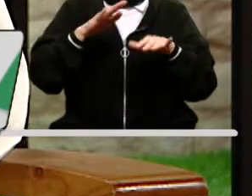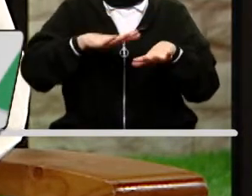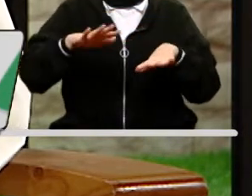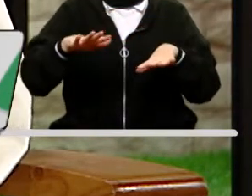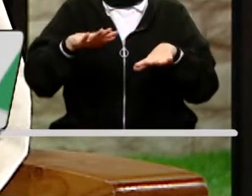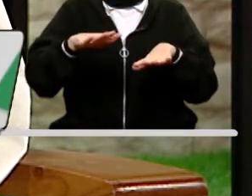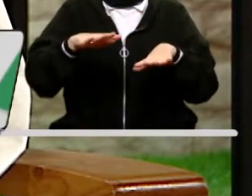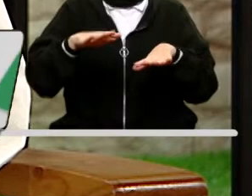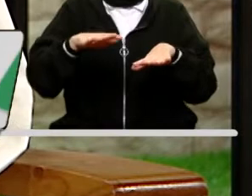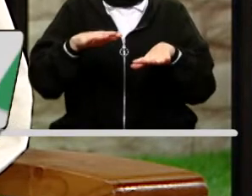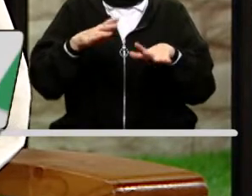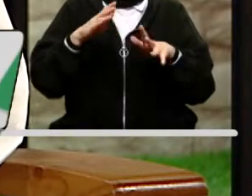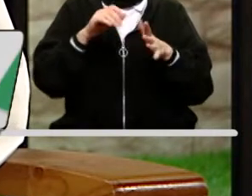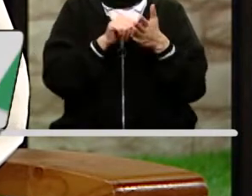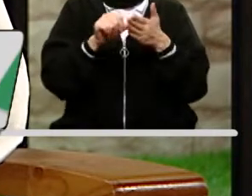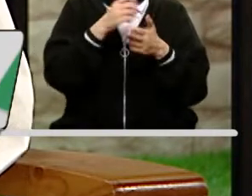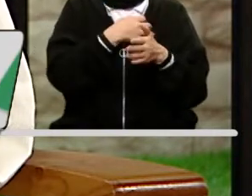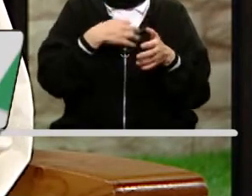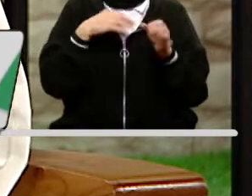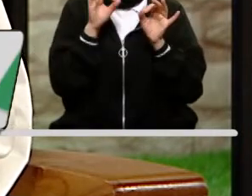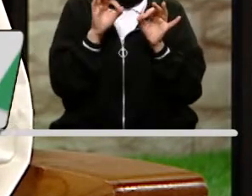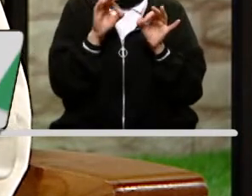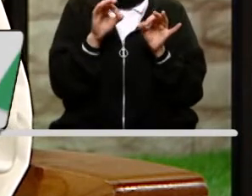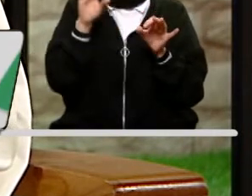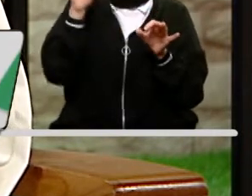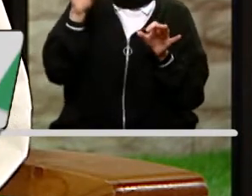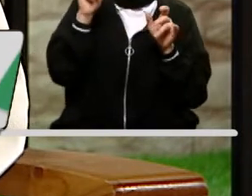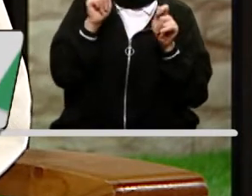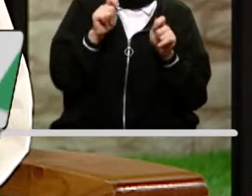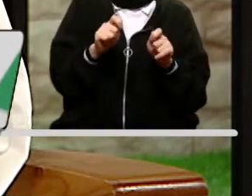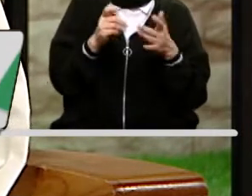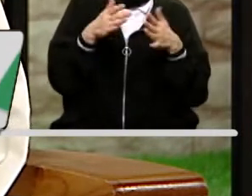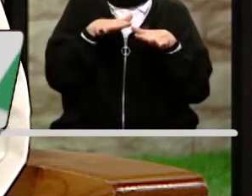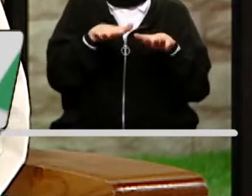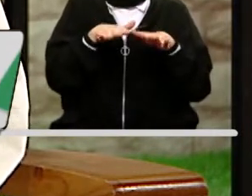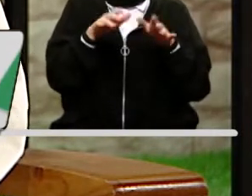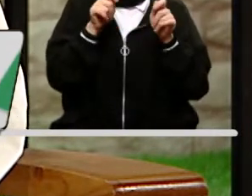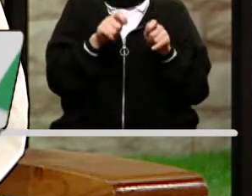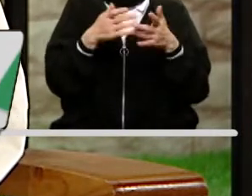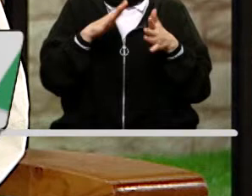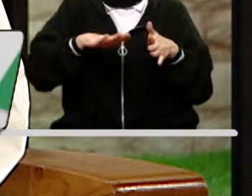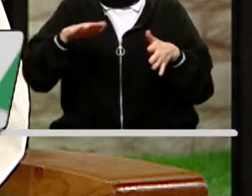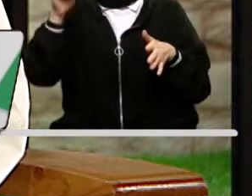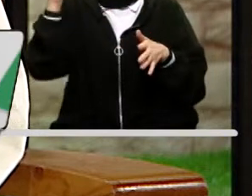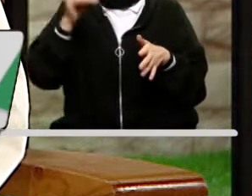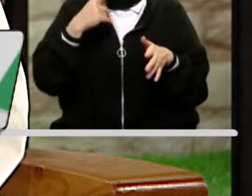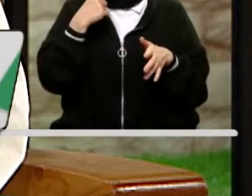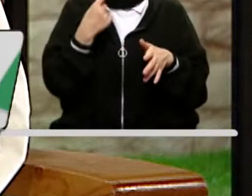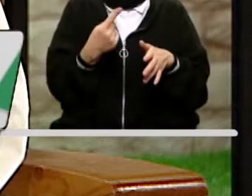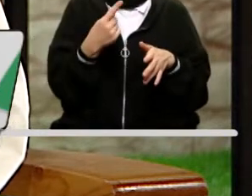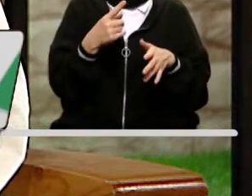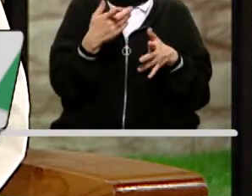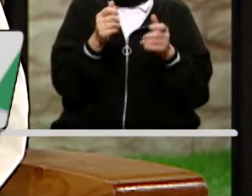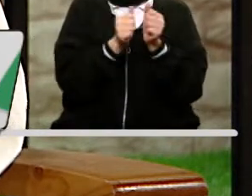evinde mutlaka kek yapıyor, hamur açıyor. Çocuklarını o arada çağırsa bir şekilde işte bir dondurma